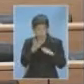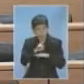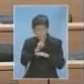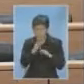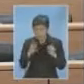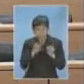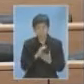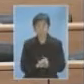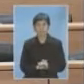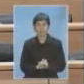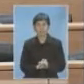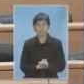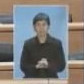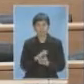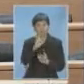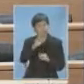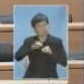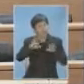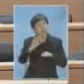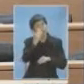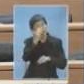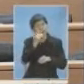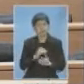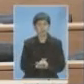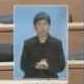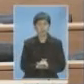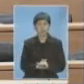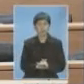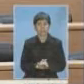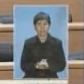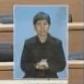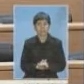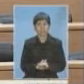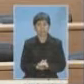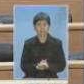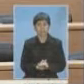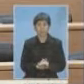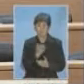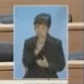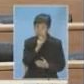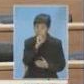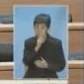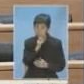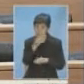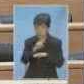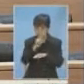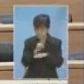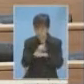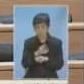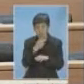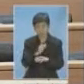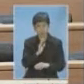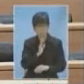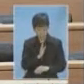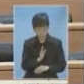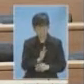านครับปล่อยให้ Facebook อย่างนี้อยู่ได้ยังไงนอกจากนั้นนะครับโฆษกของท่านประธานท่านประธานต้องเป็นก